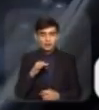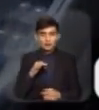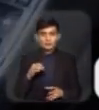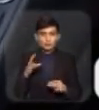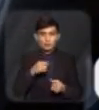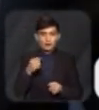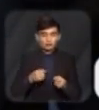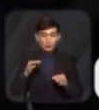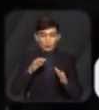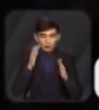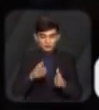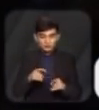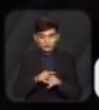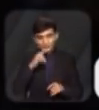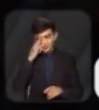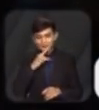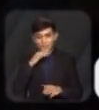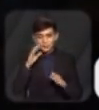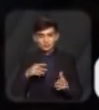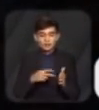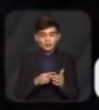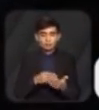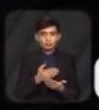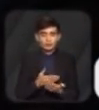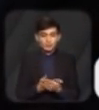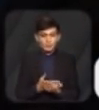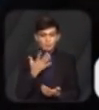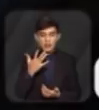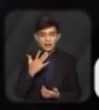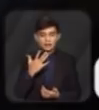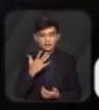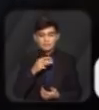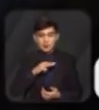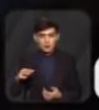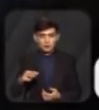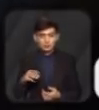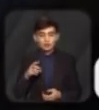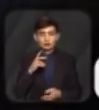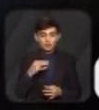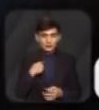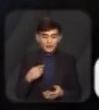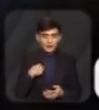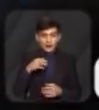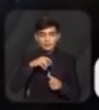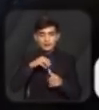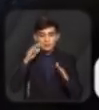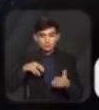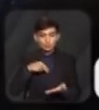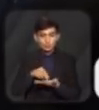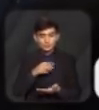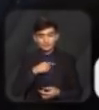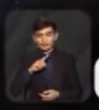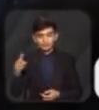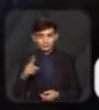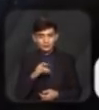Данный автомобиль сейчас в Казахстане стоит средняя цена около 5 миллионов. А я в Армению